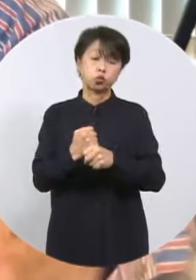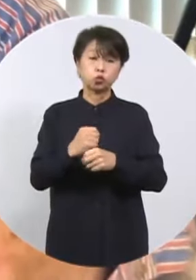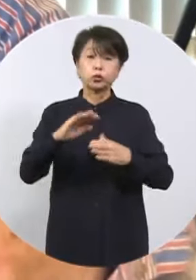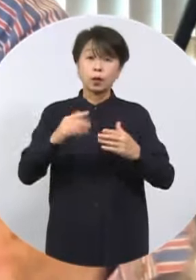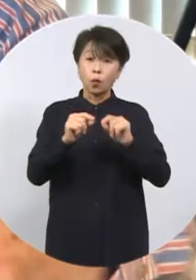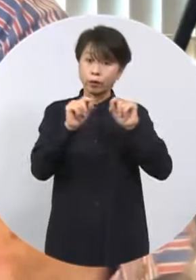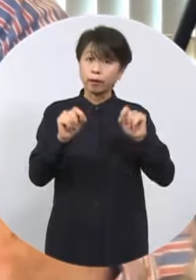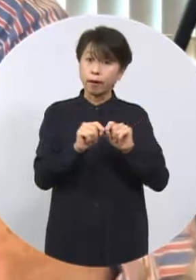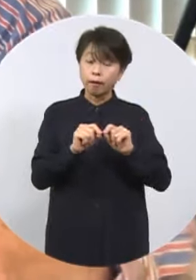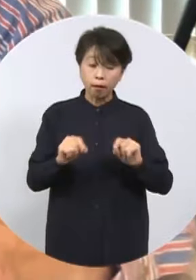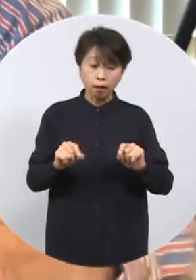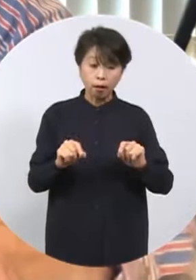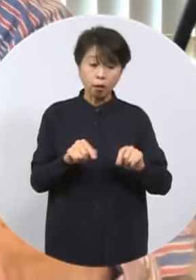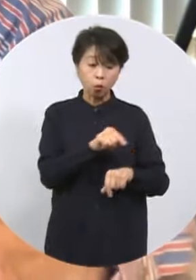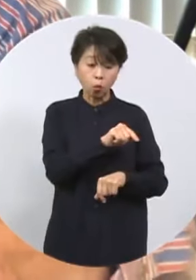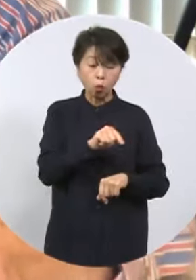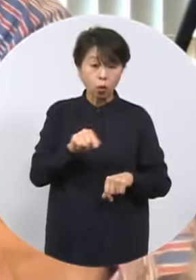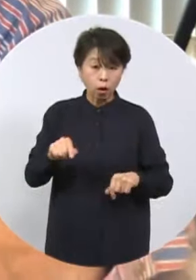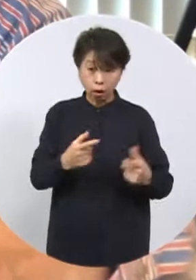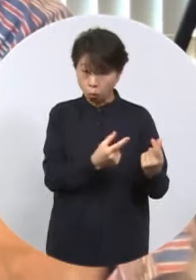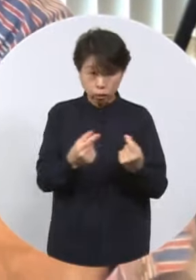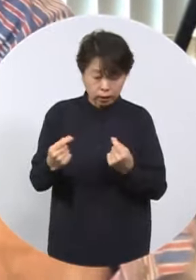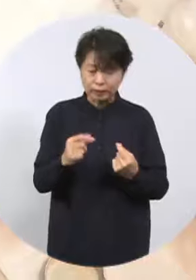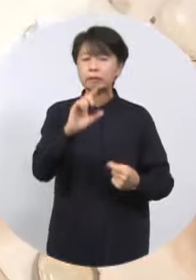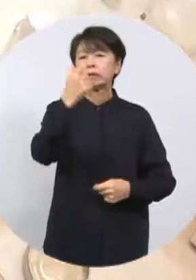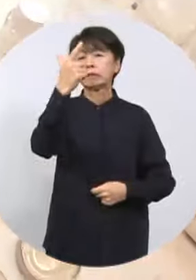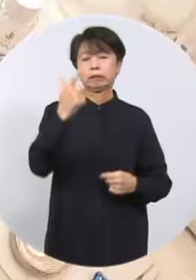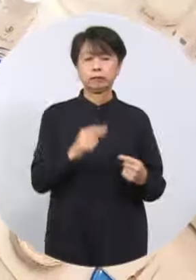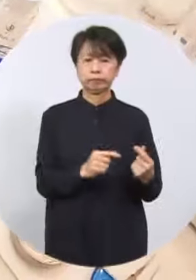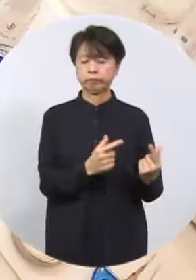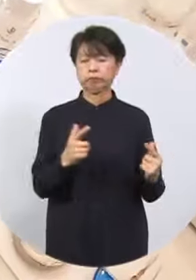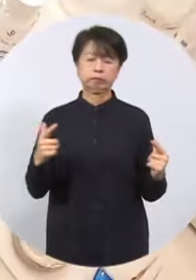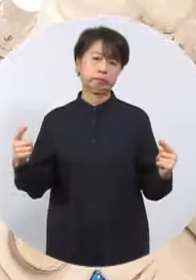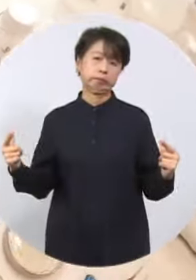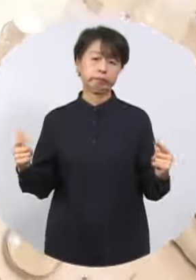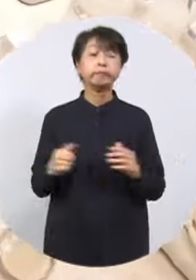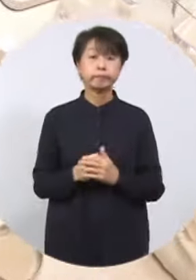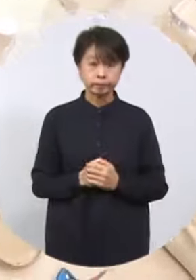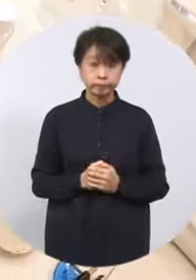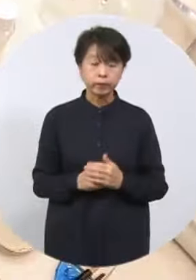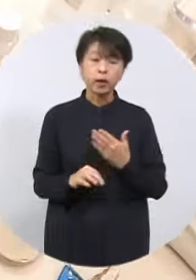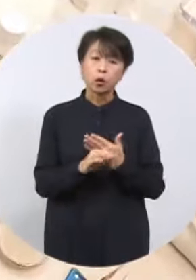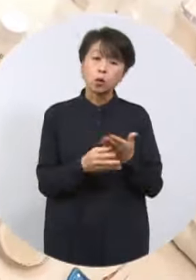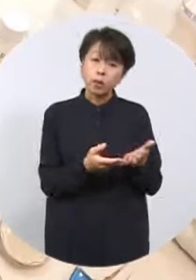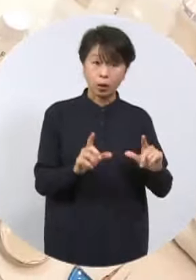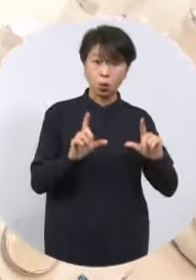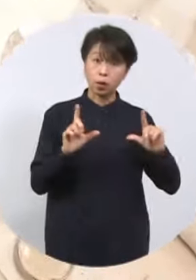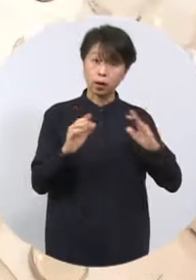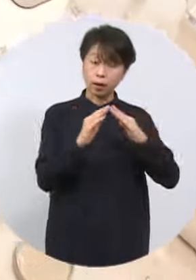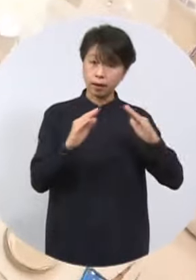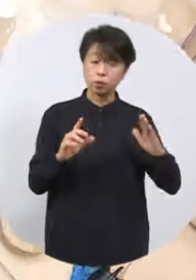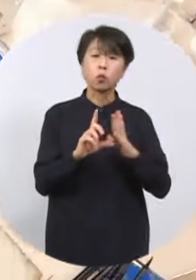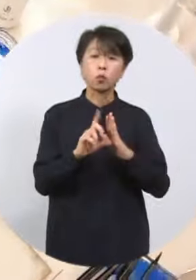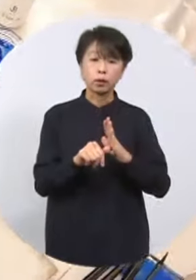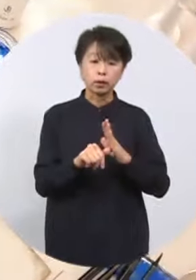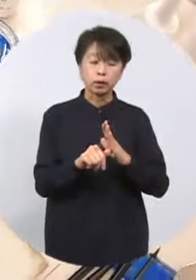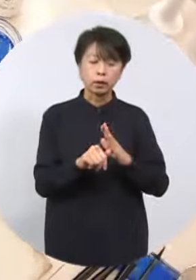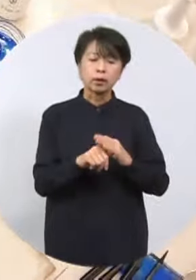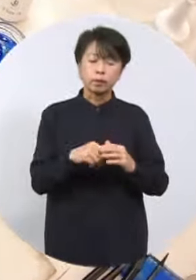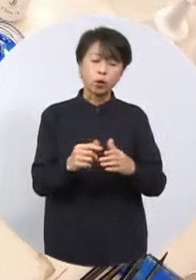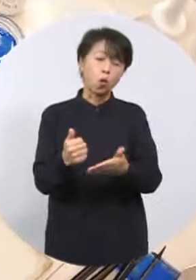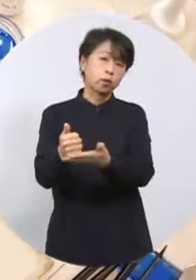に同じものは2つとしてない。銀座の和光だとか発表しますよね、 はい、 そうするとね、中にはお客